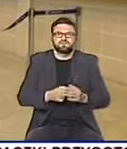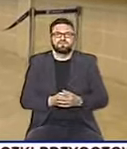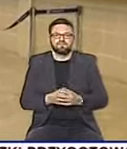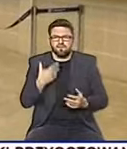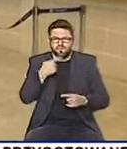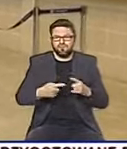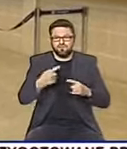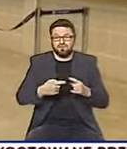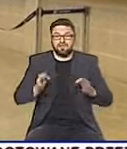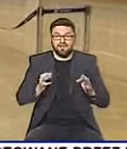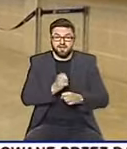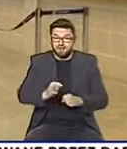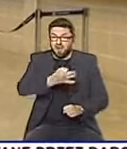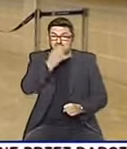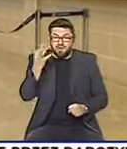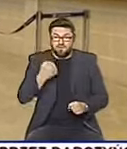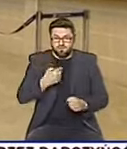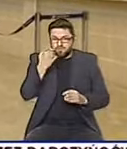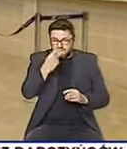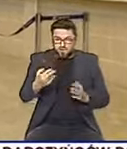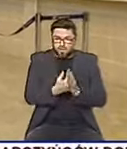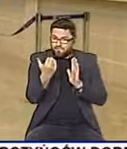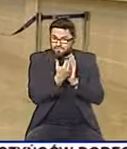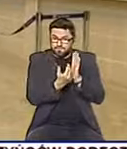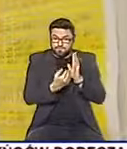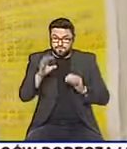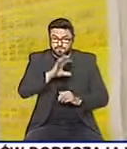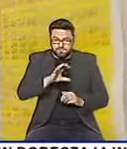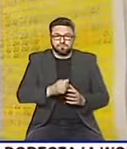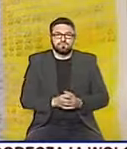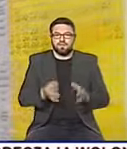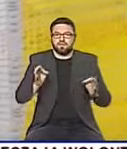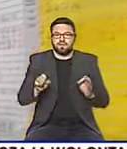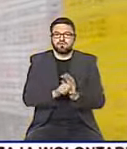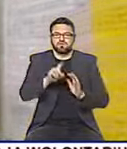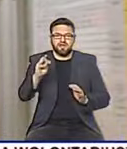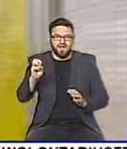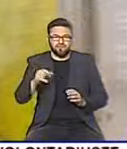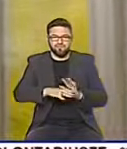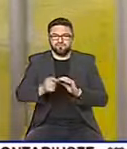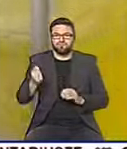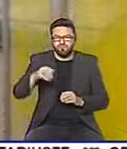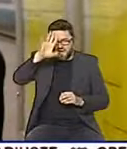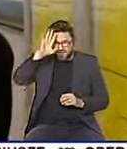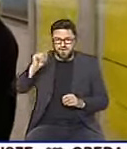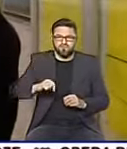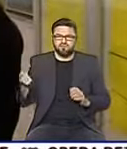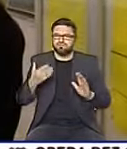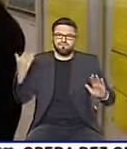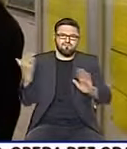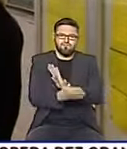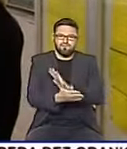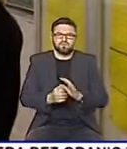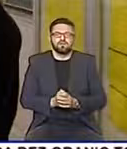było trochę, no teraz jest lepiej, bo przeglądałam ten nowy rozkład. Teraz do Żyrardowa z dworca Łódź-Kaliska można dojechać